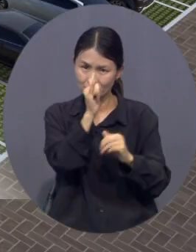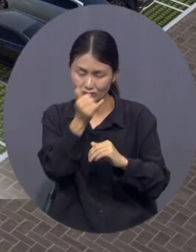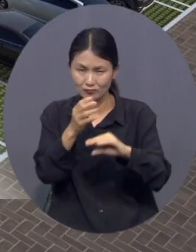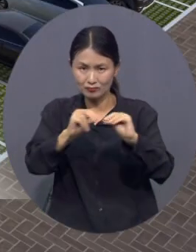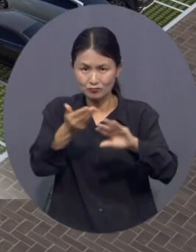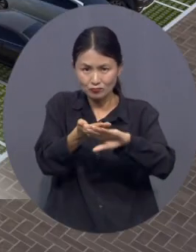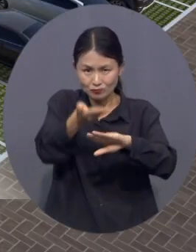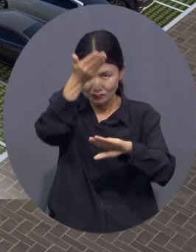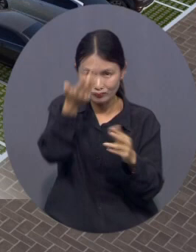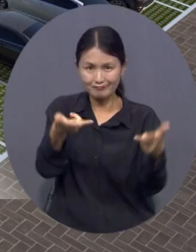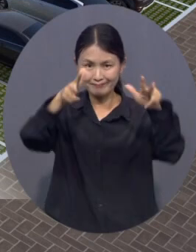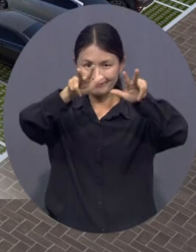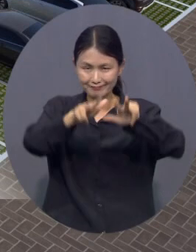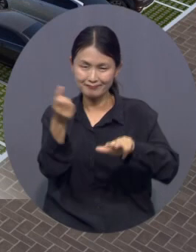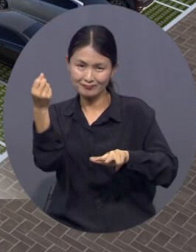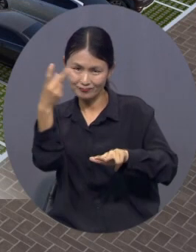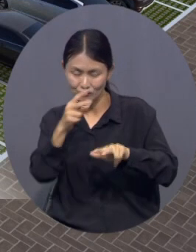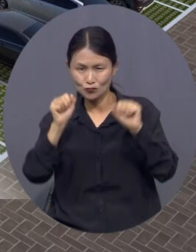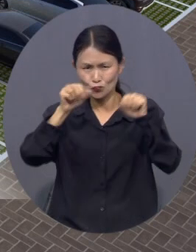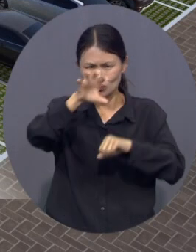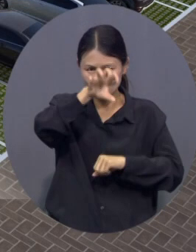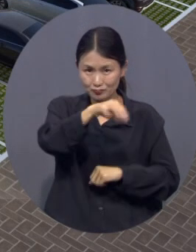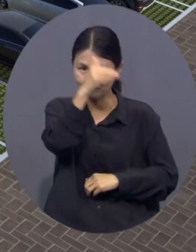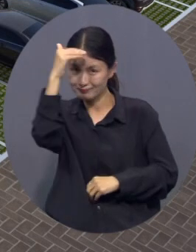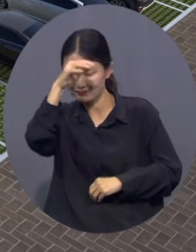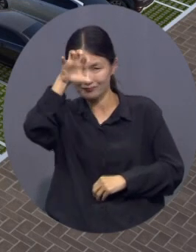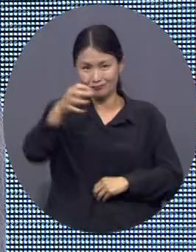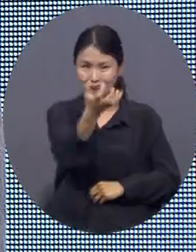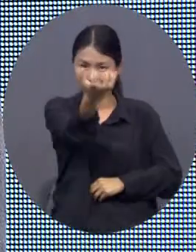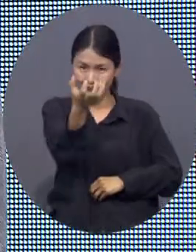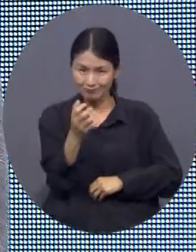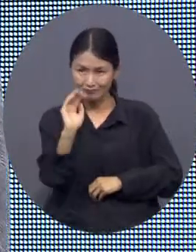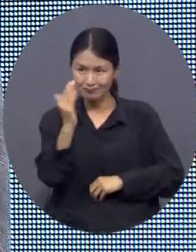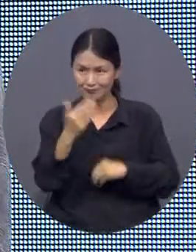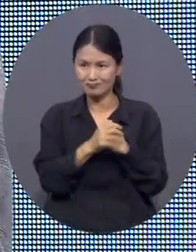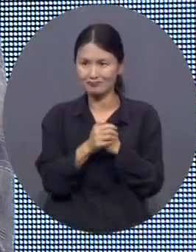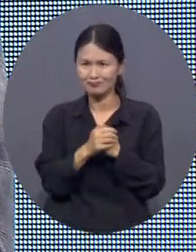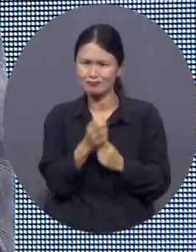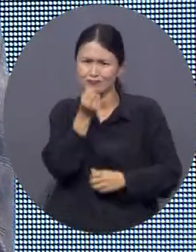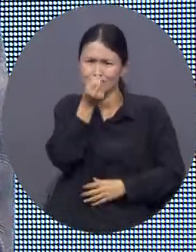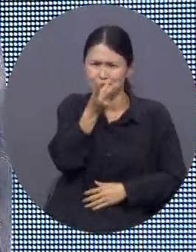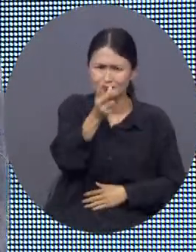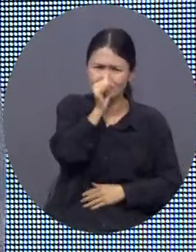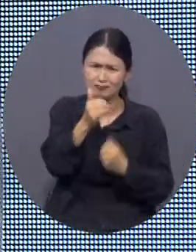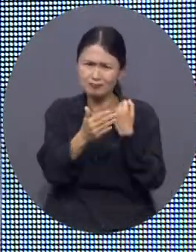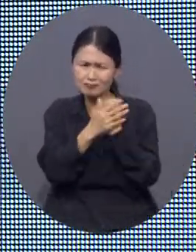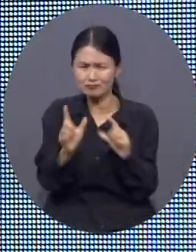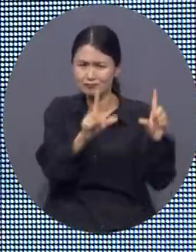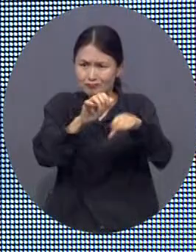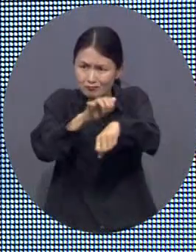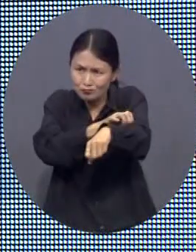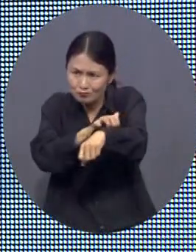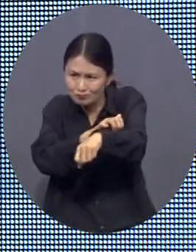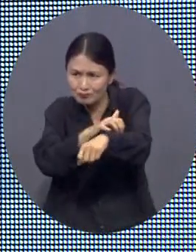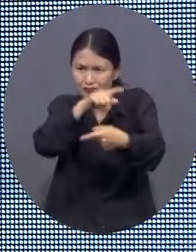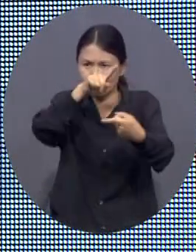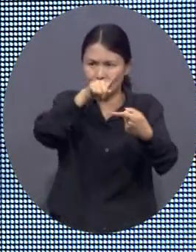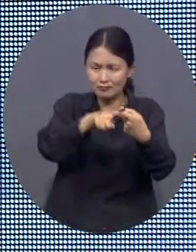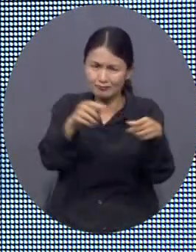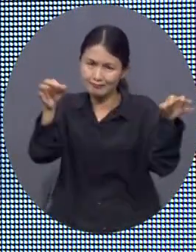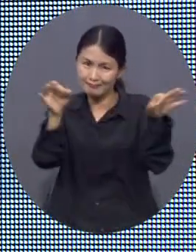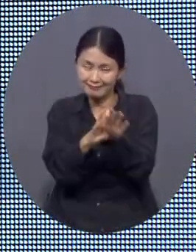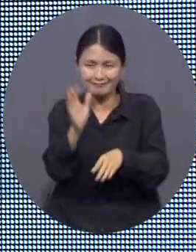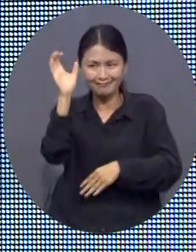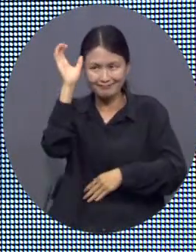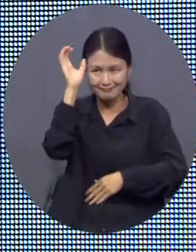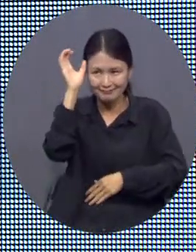지상부에는 생태공원과 운동장, 전망대가 들어섭니다. 악취로 인한 생활 불편도 사라질